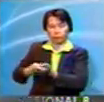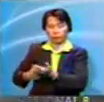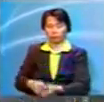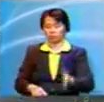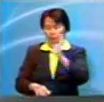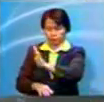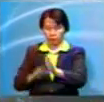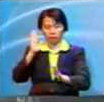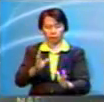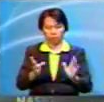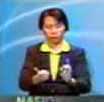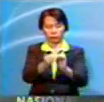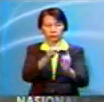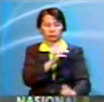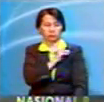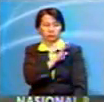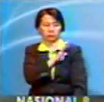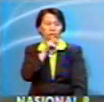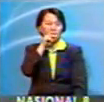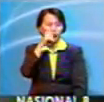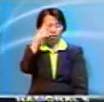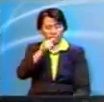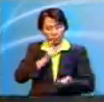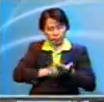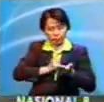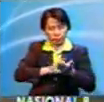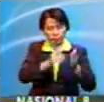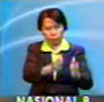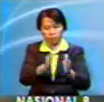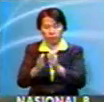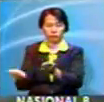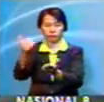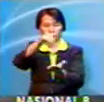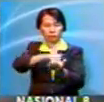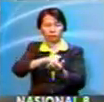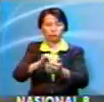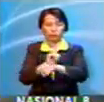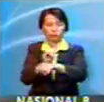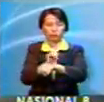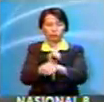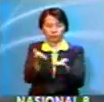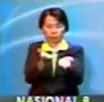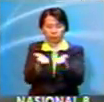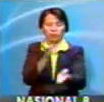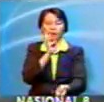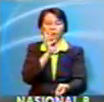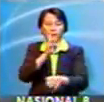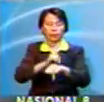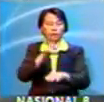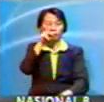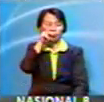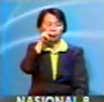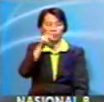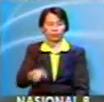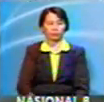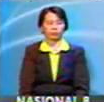Beliau akan turut bertemu Menteri Besar Kedah bagi membincangkan pengstrukturan semula industri perkhidmatan air di Kedah.